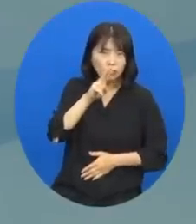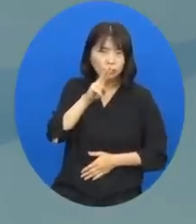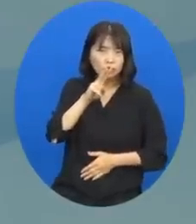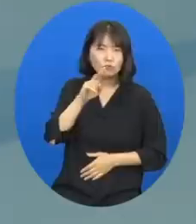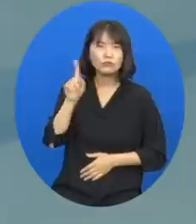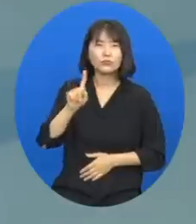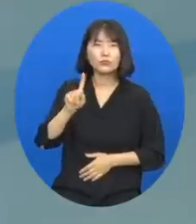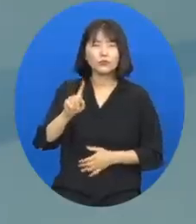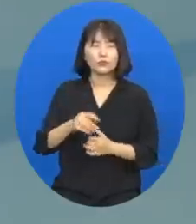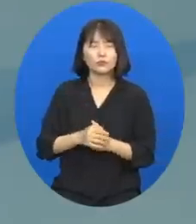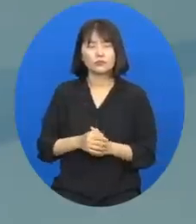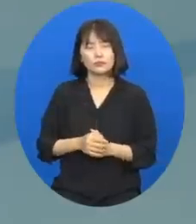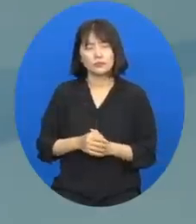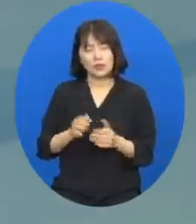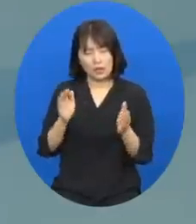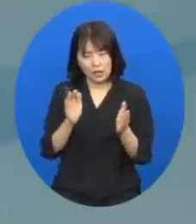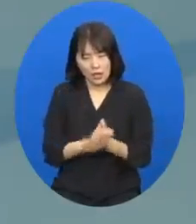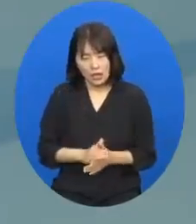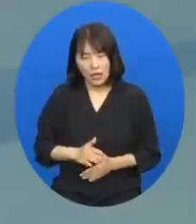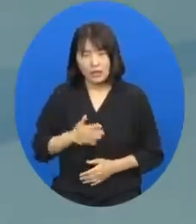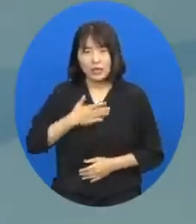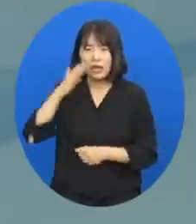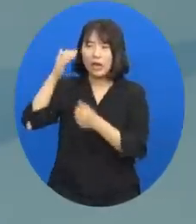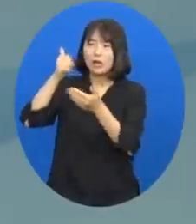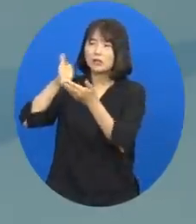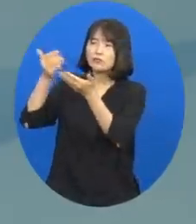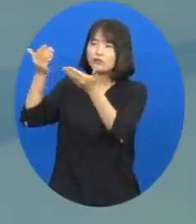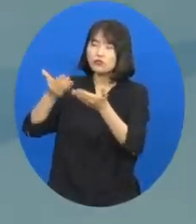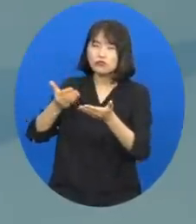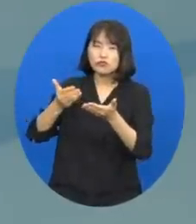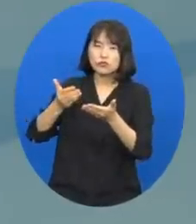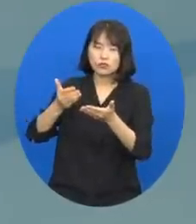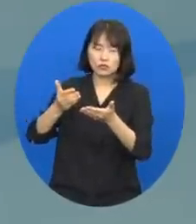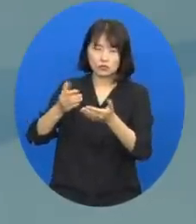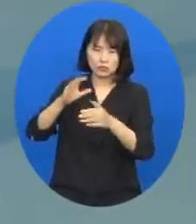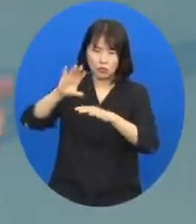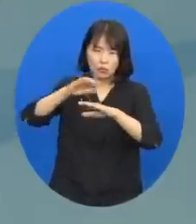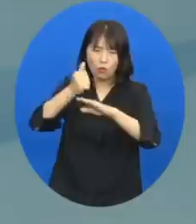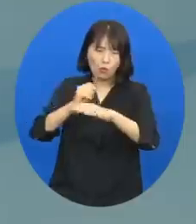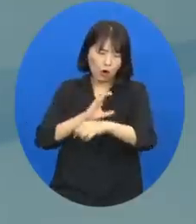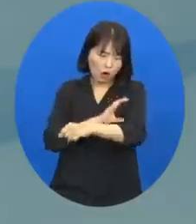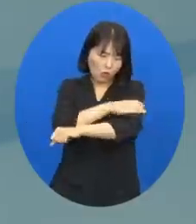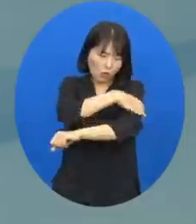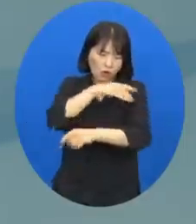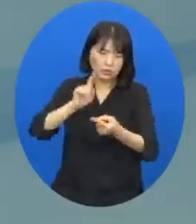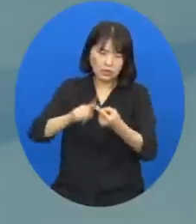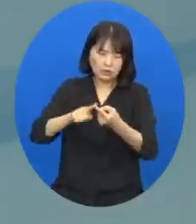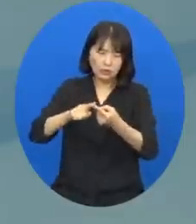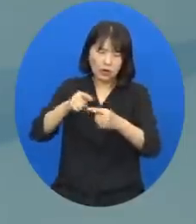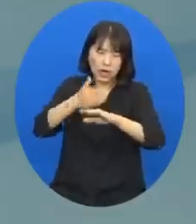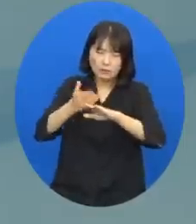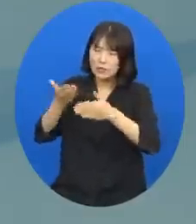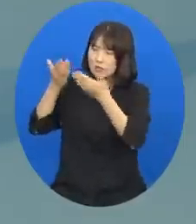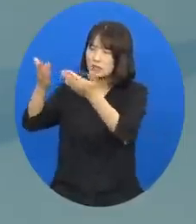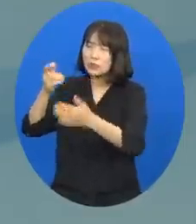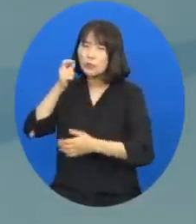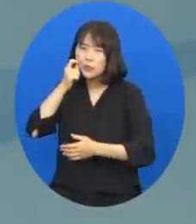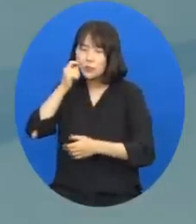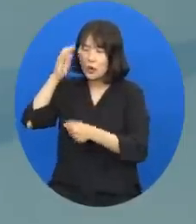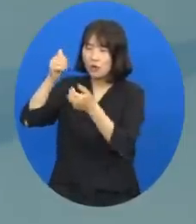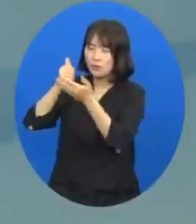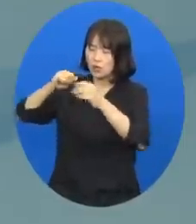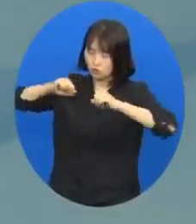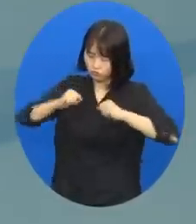내가 하나님이 주신 그 왕권을 감사하지 아니하고 하나님께 순종하지 않냐 여서 이렇게